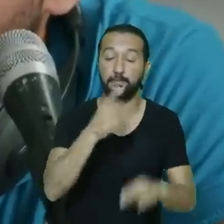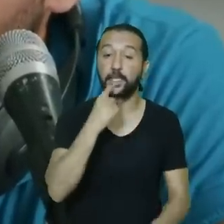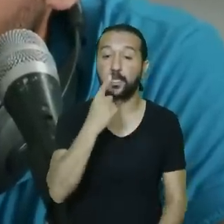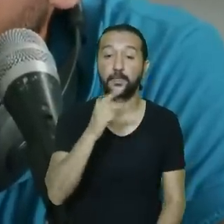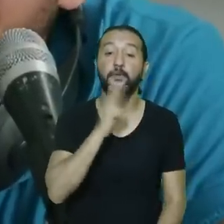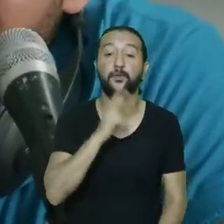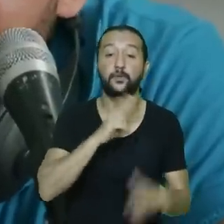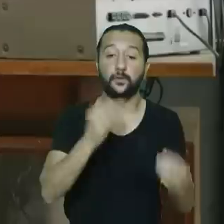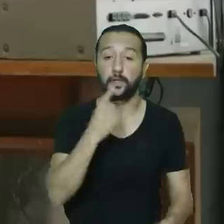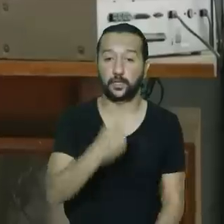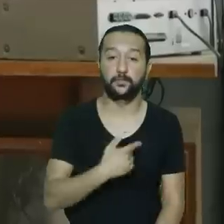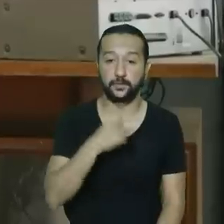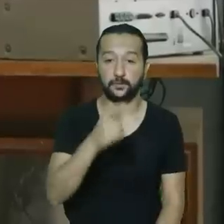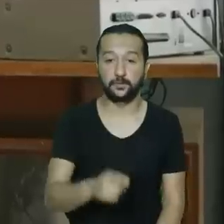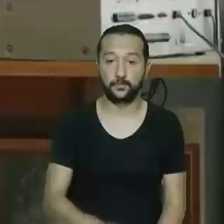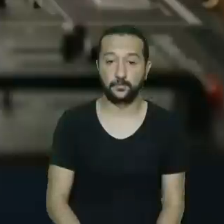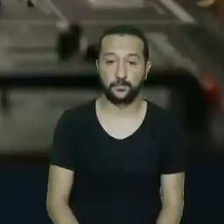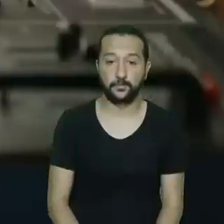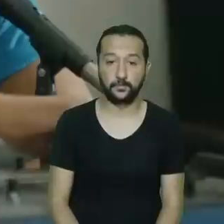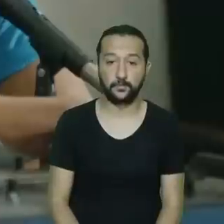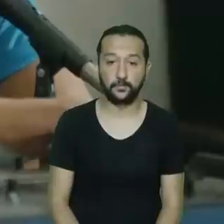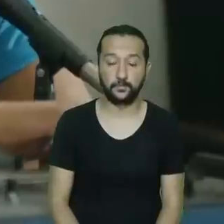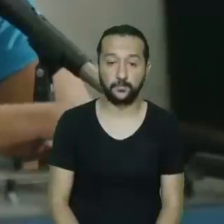tatlı tatlı gülümsüyor beni demiş.